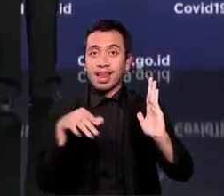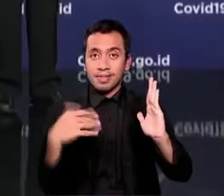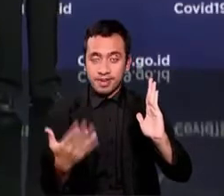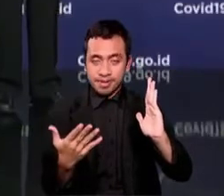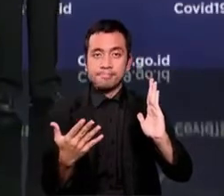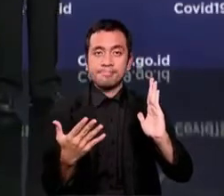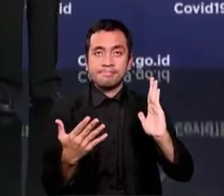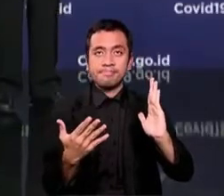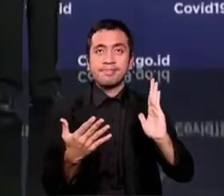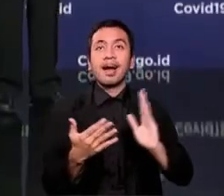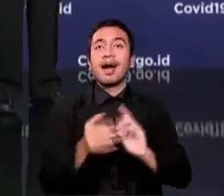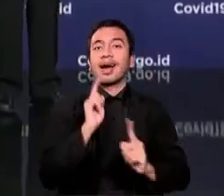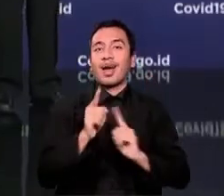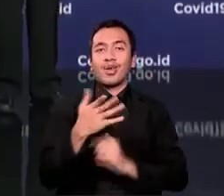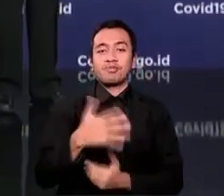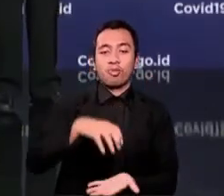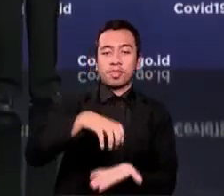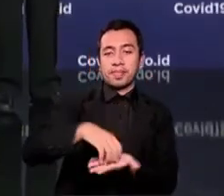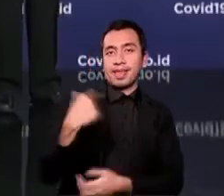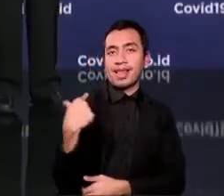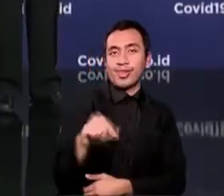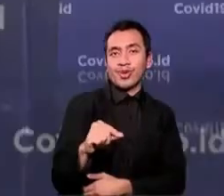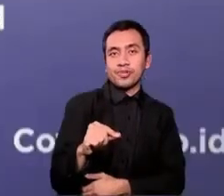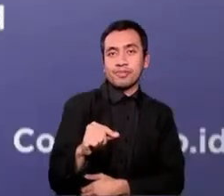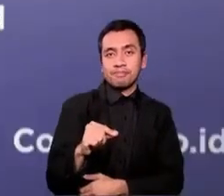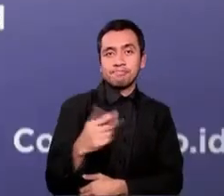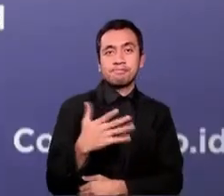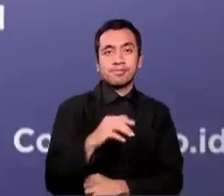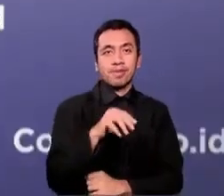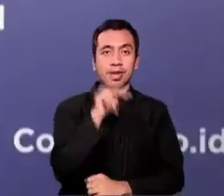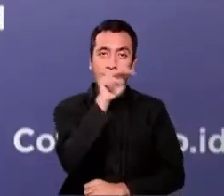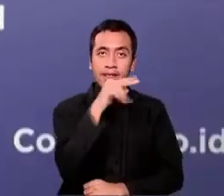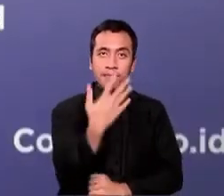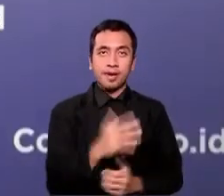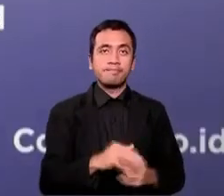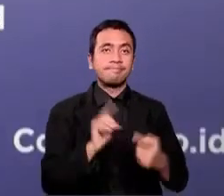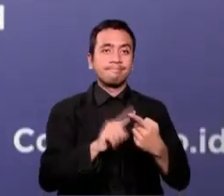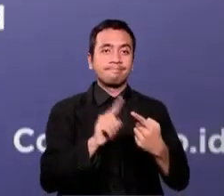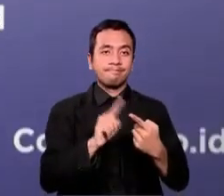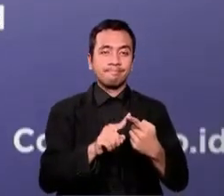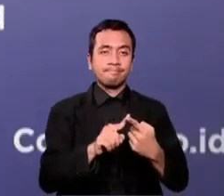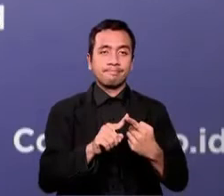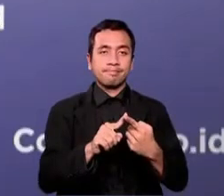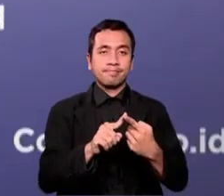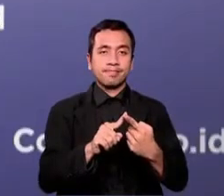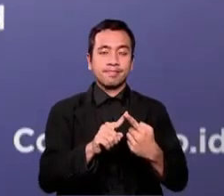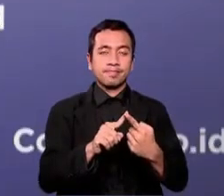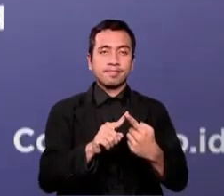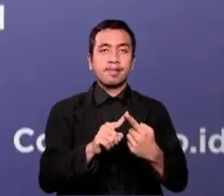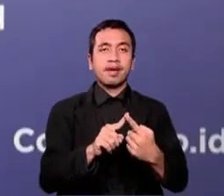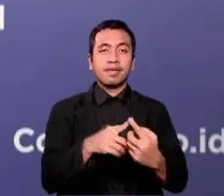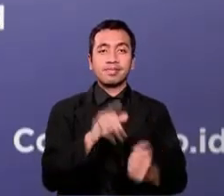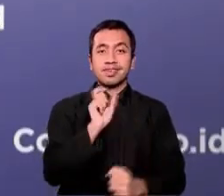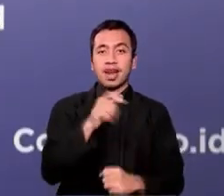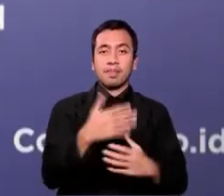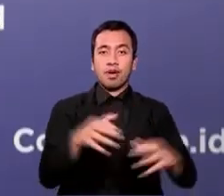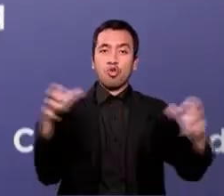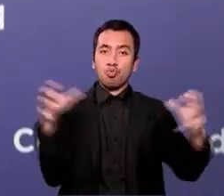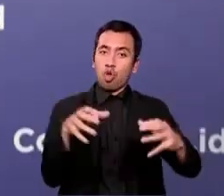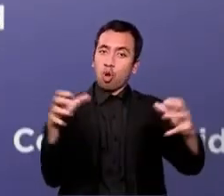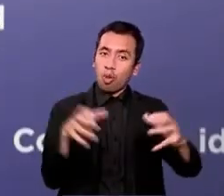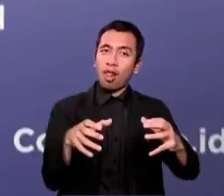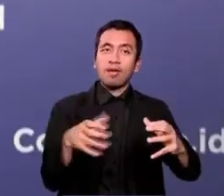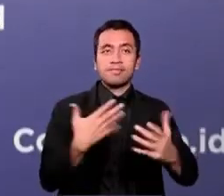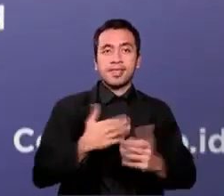diperhatikan ketika saudara-saudari berada di tempat kerja adalah satu hindari pertemuan sosial dengan jaga jarak fisik